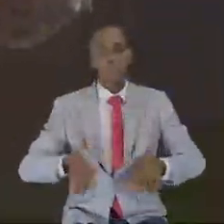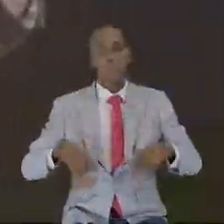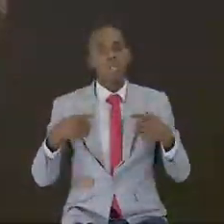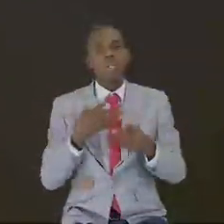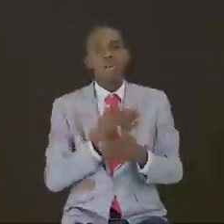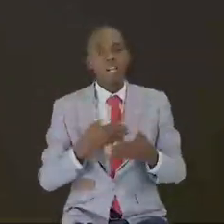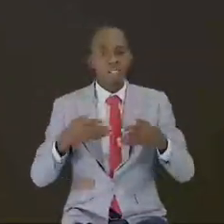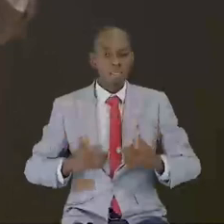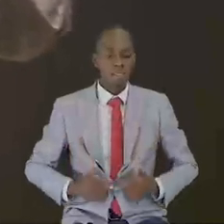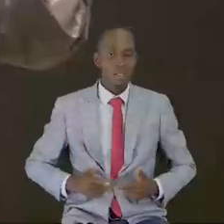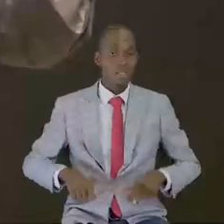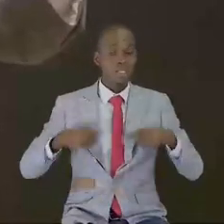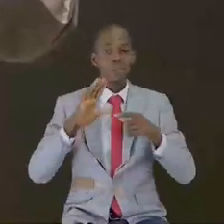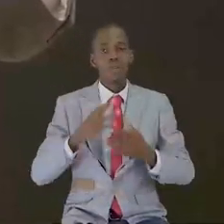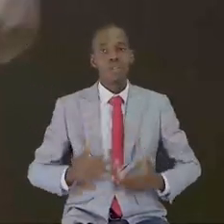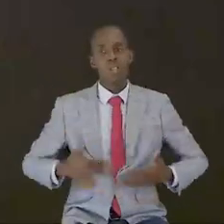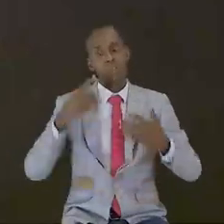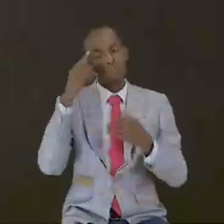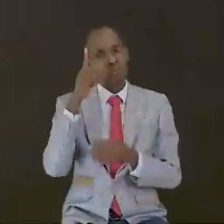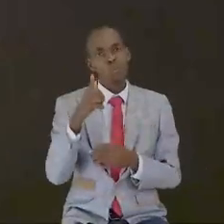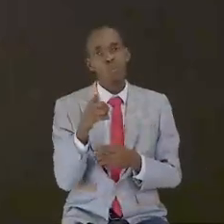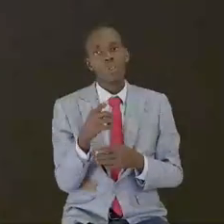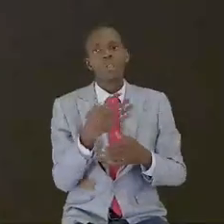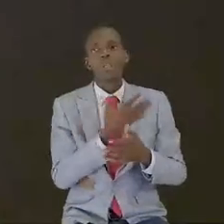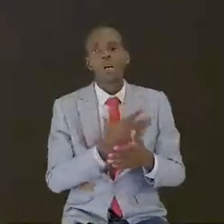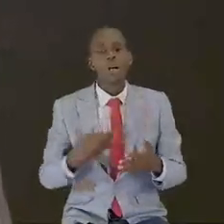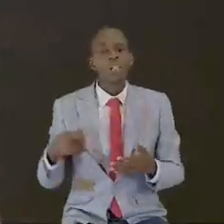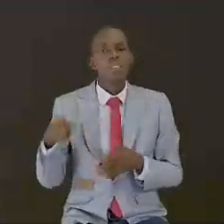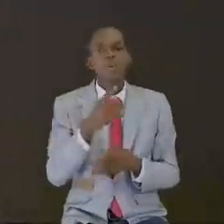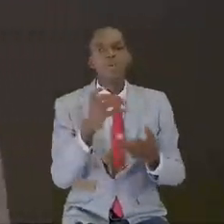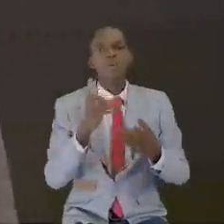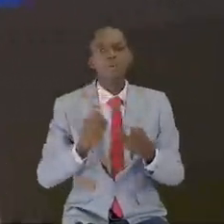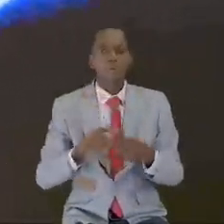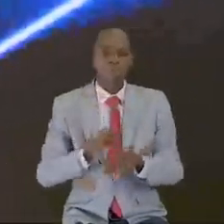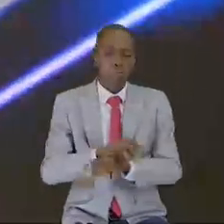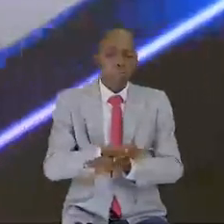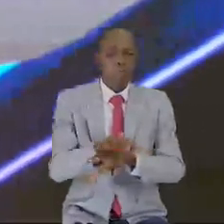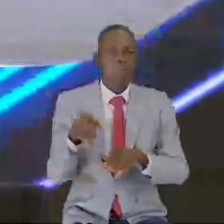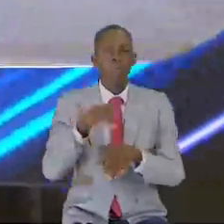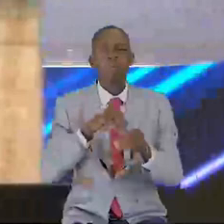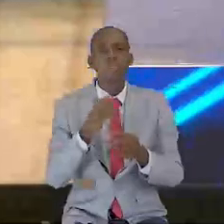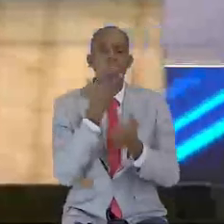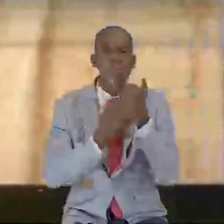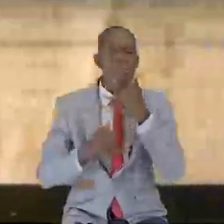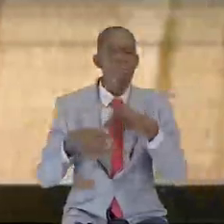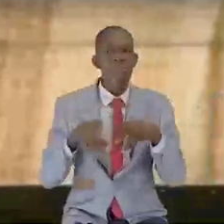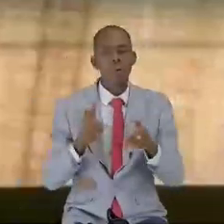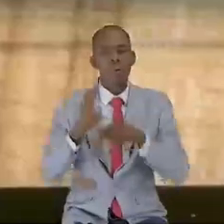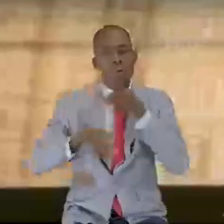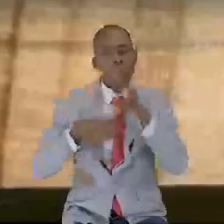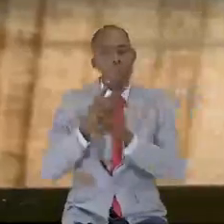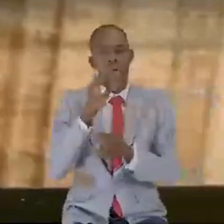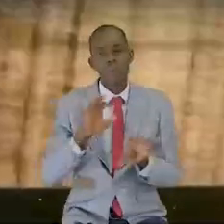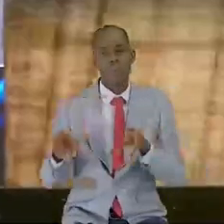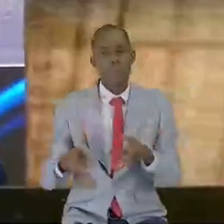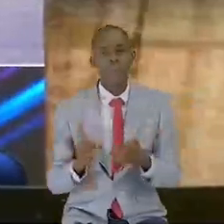vie et gérer, mener ta vie à ta place. Ils veulent t'influencer de façon mondaine pour que tu fasses ce